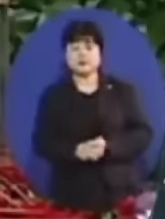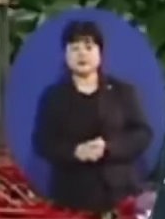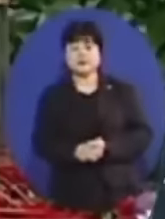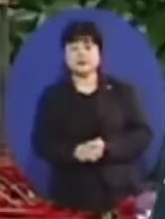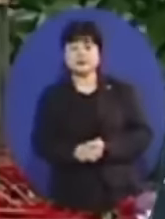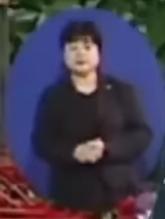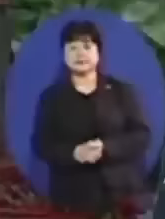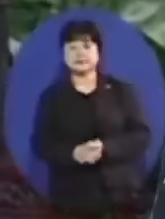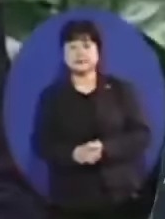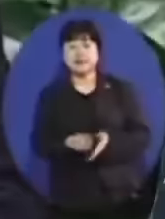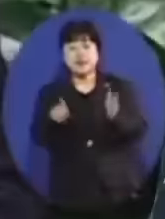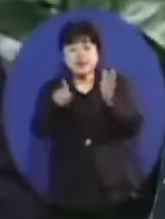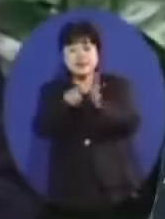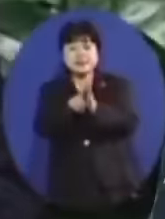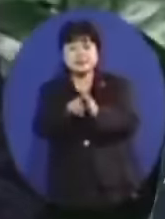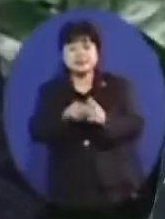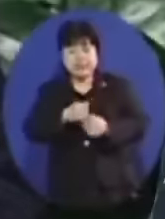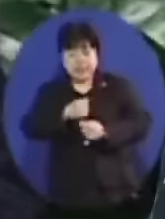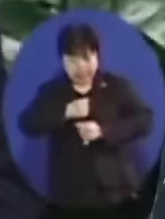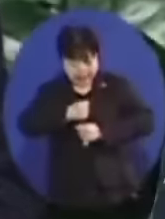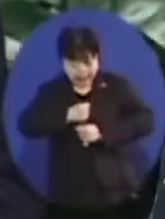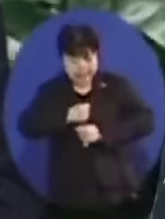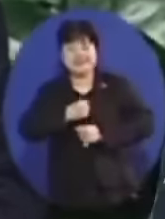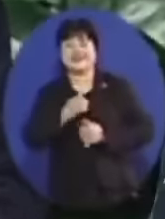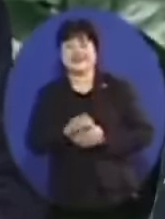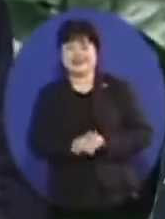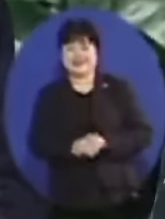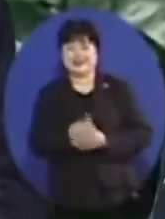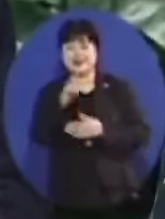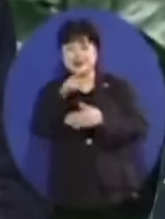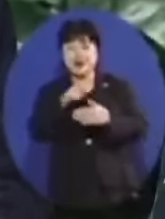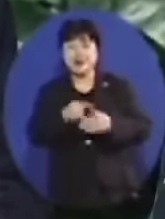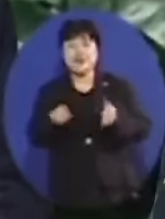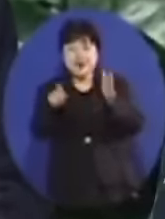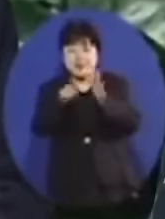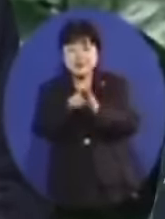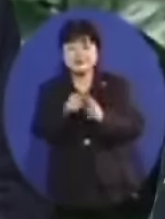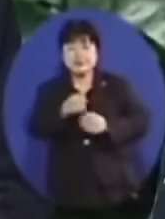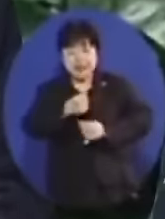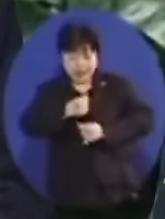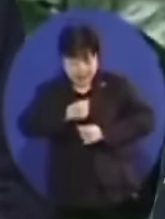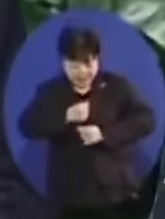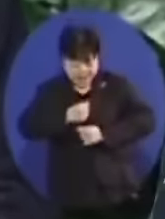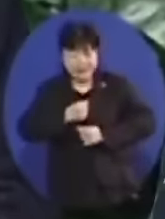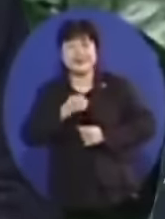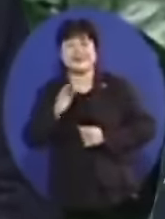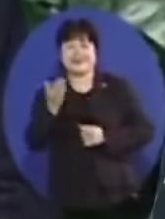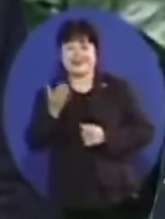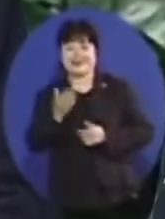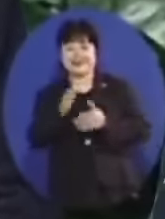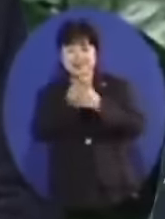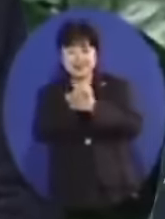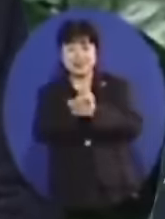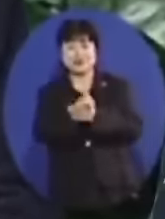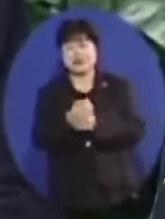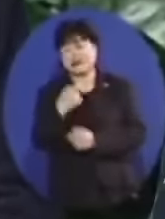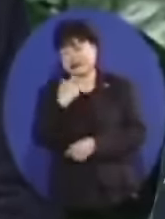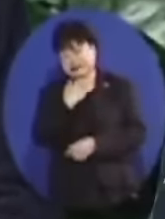그게 또 우리는 신앙을 지켜야 돼요. 우리 마음의 신앙을 지켜야 돼요. 기도하기